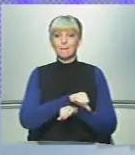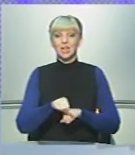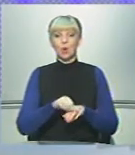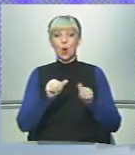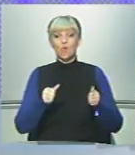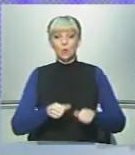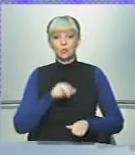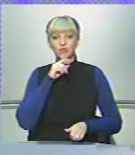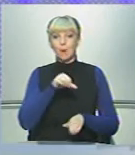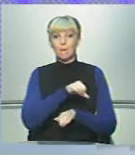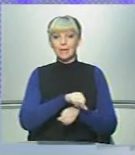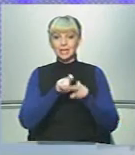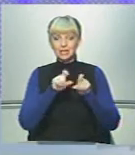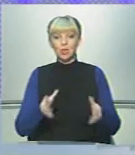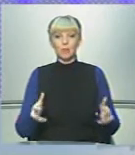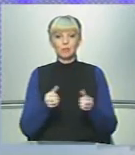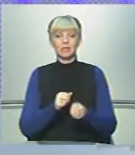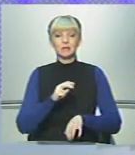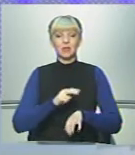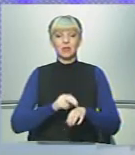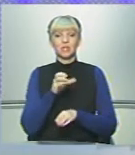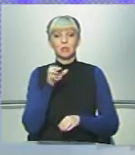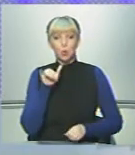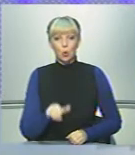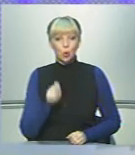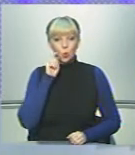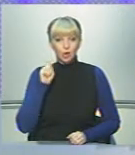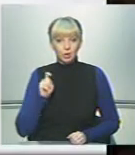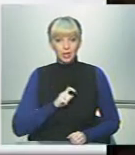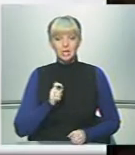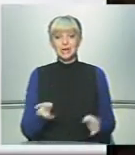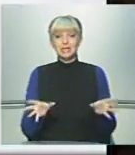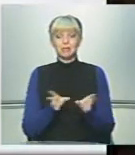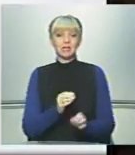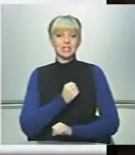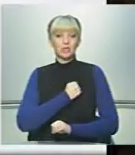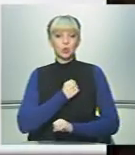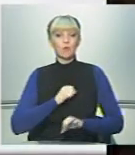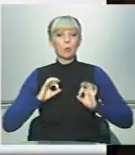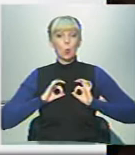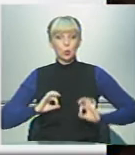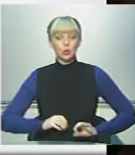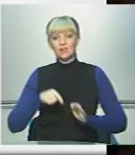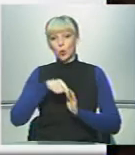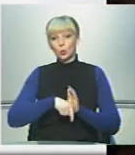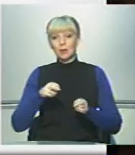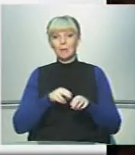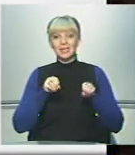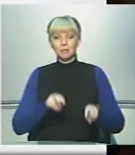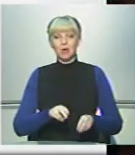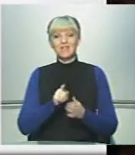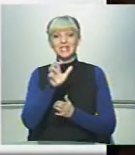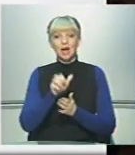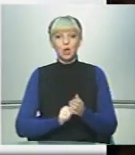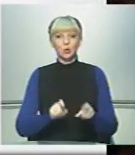оформлення Чернівецької митниці затримали співробітники Служби безпеки України спільно з військовою прокуратурою та внутрішньою безпекою